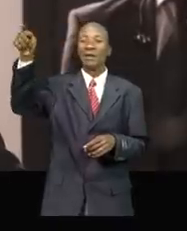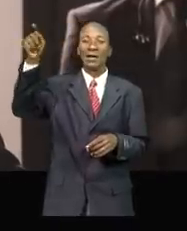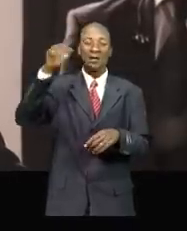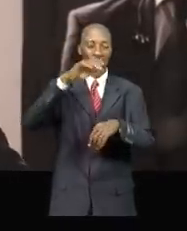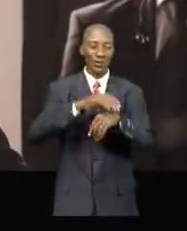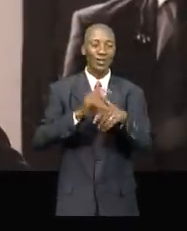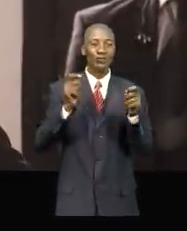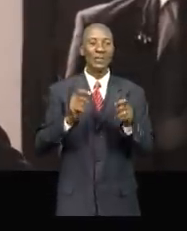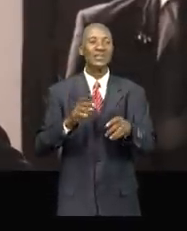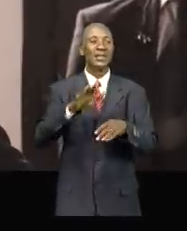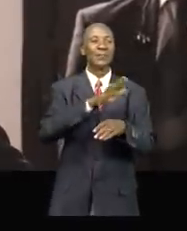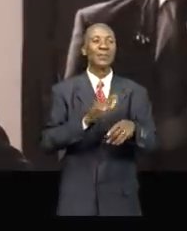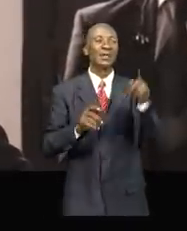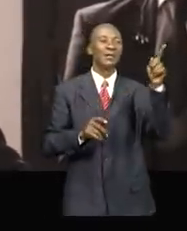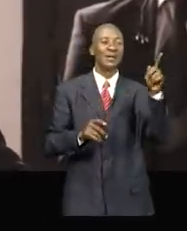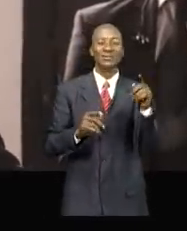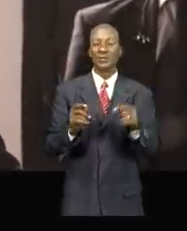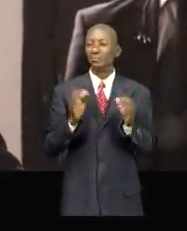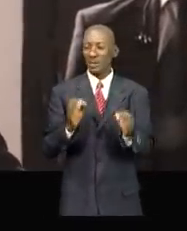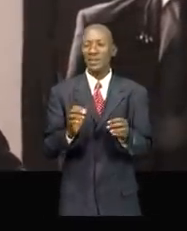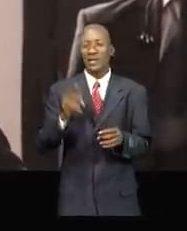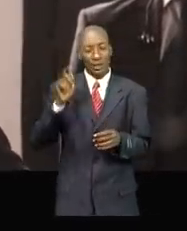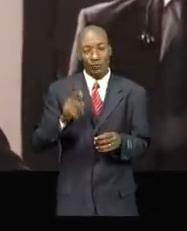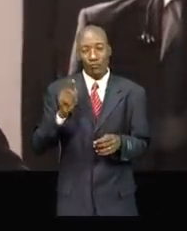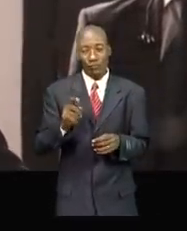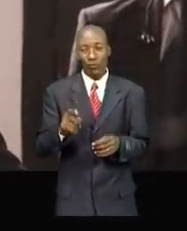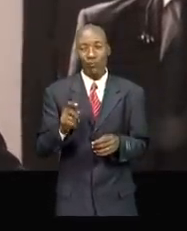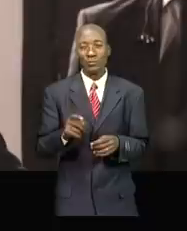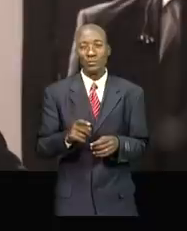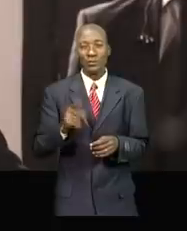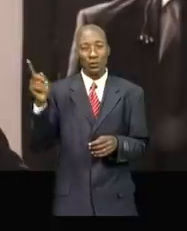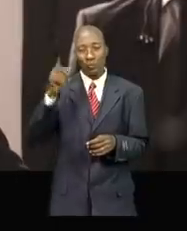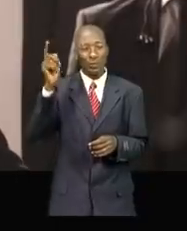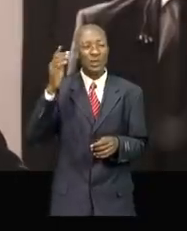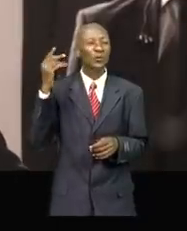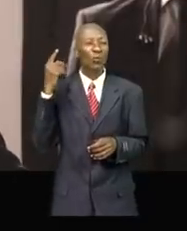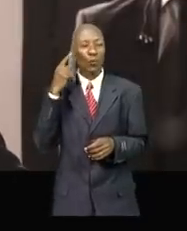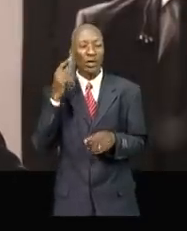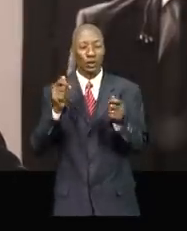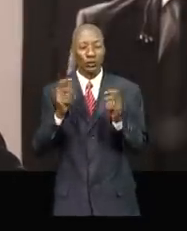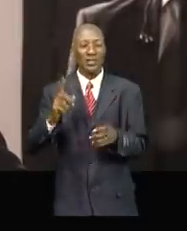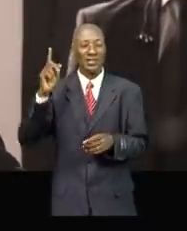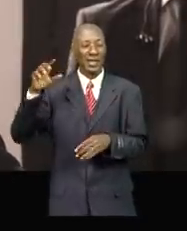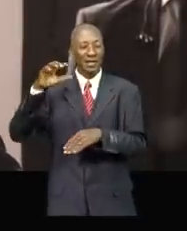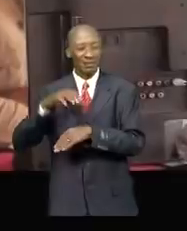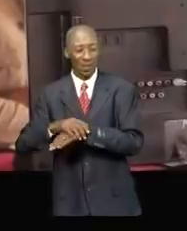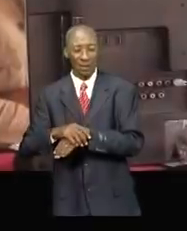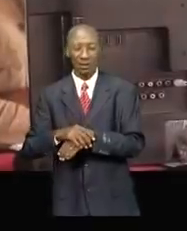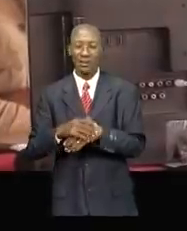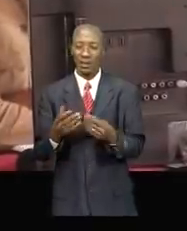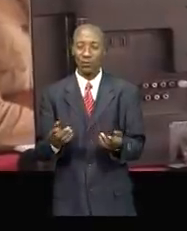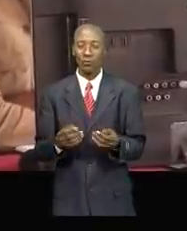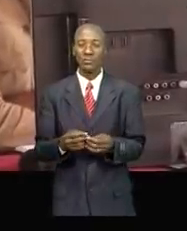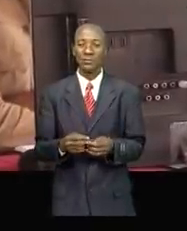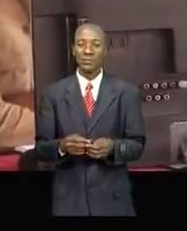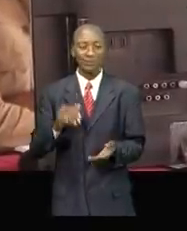les journalistes, même si vous avez des bonnes raisons, le monde entier est au courant et ça dépend sur l'image du pays. Et je